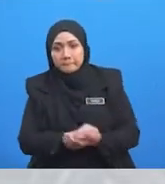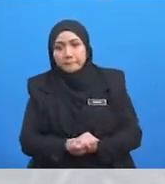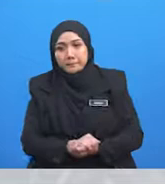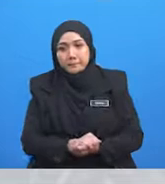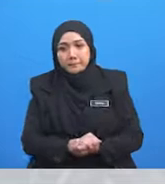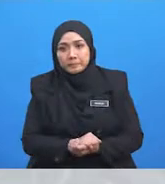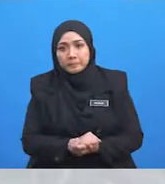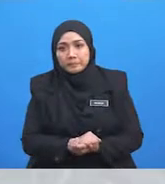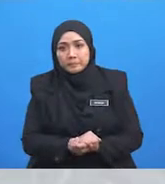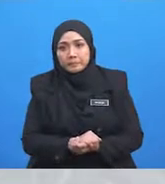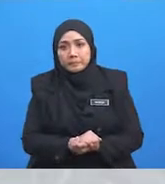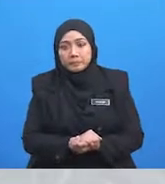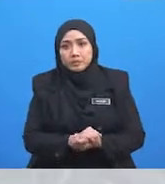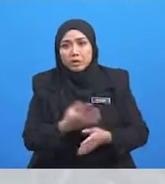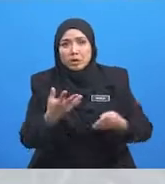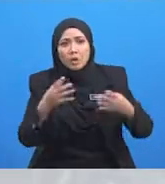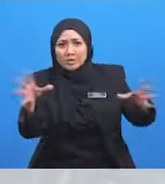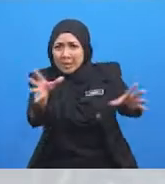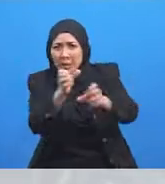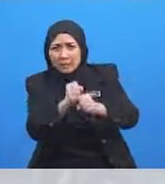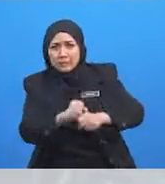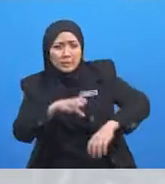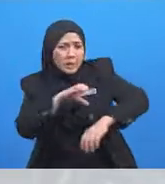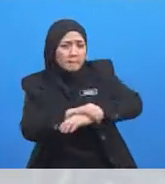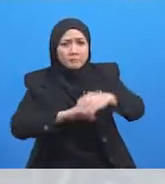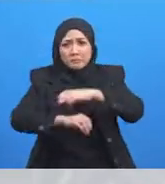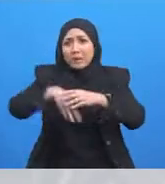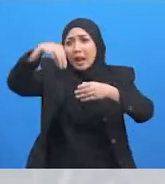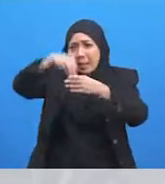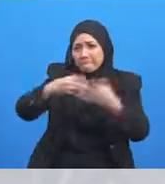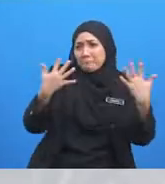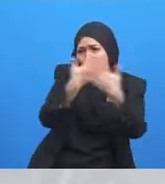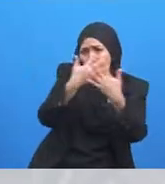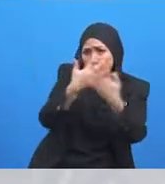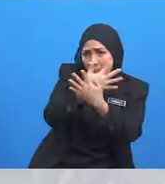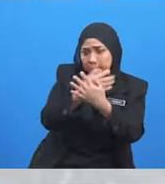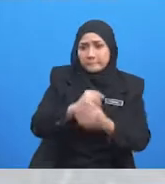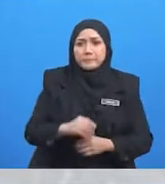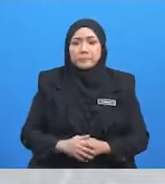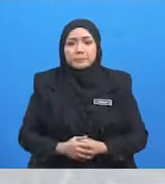Si bedol sudah ditangkap, si bedol di dalam lokap.